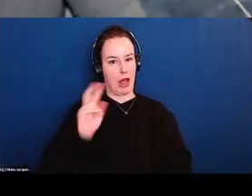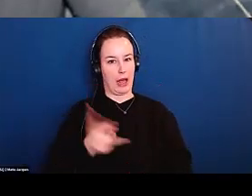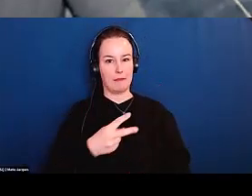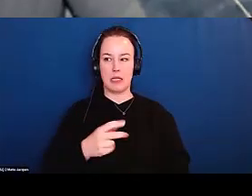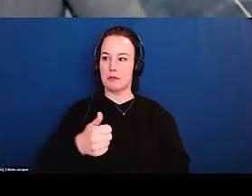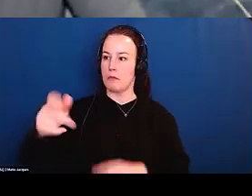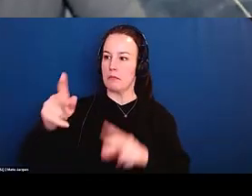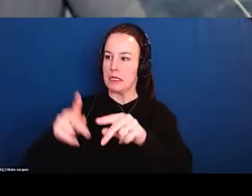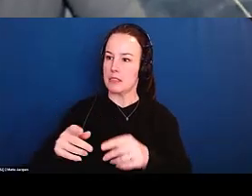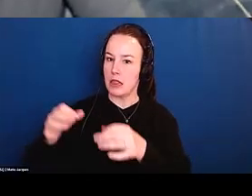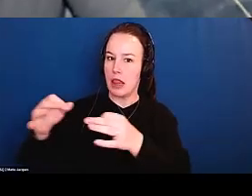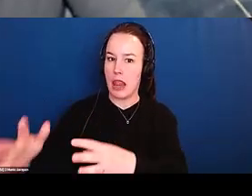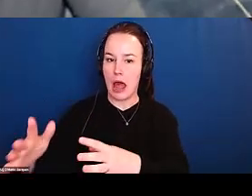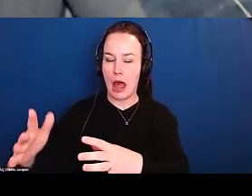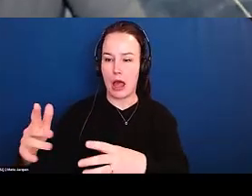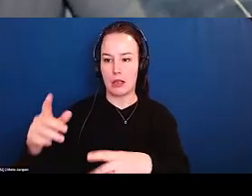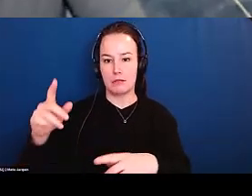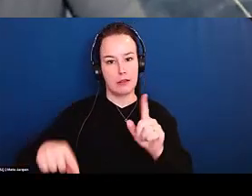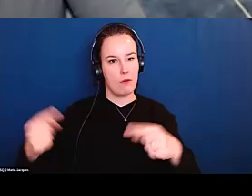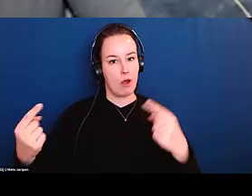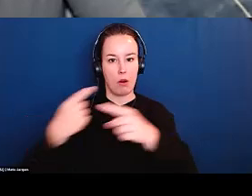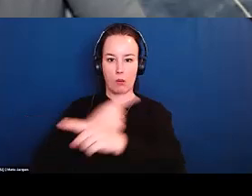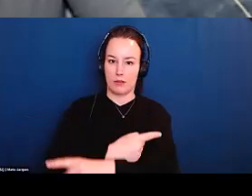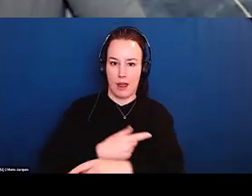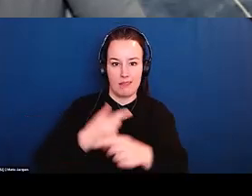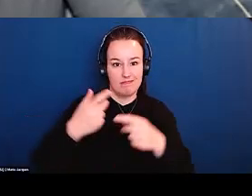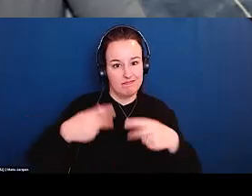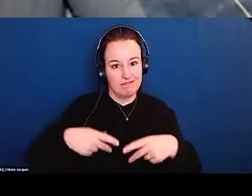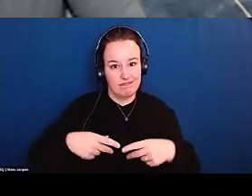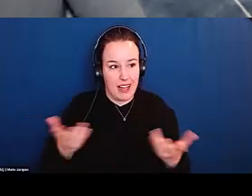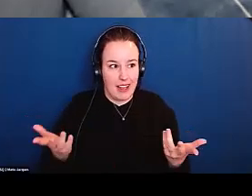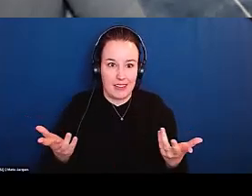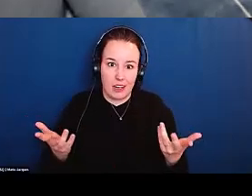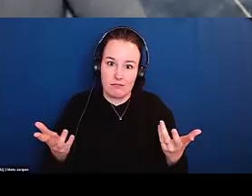moi. Donc,